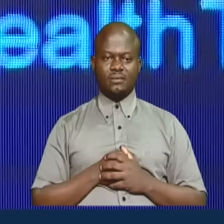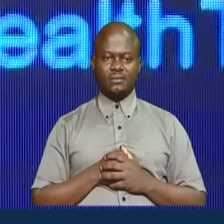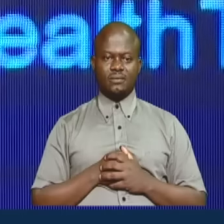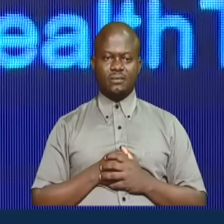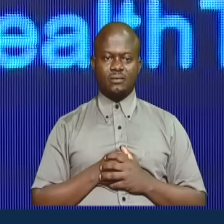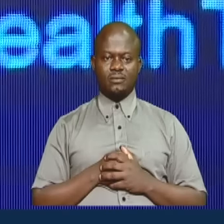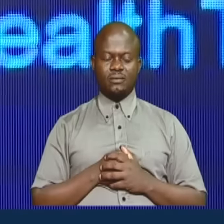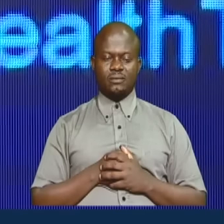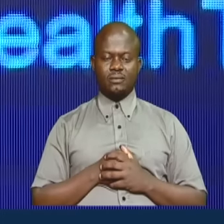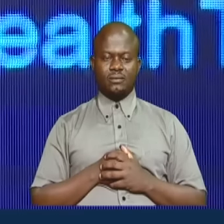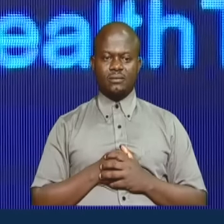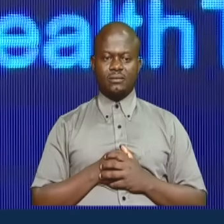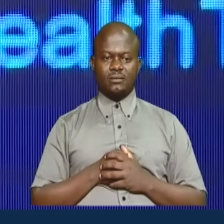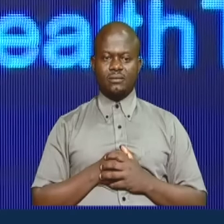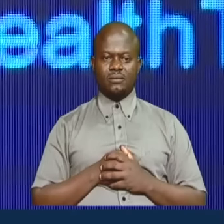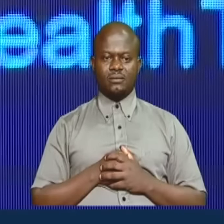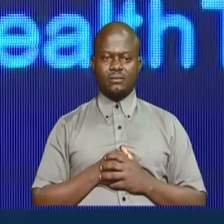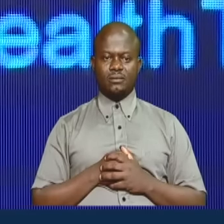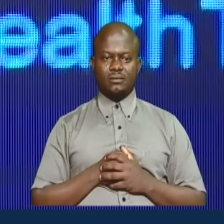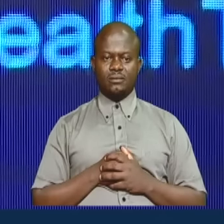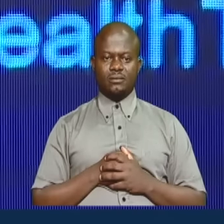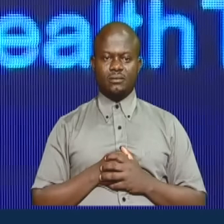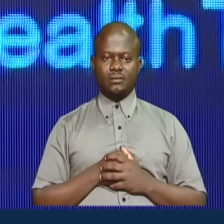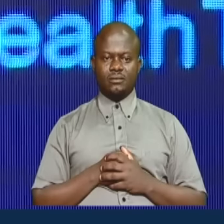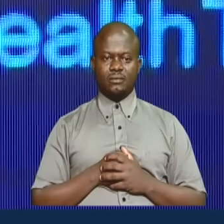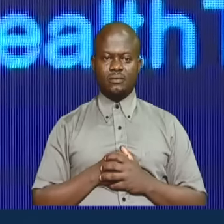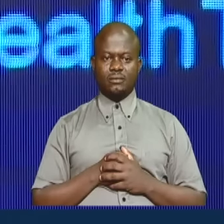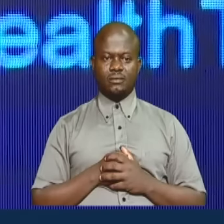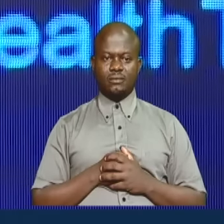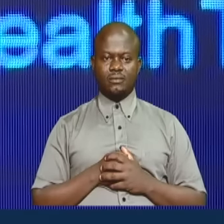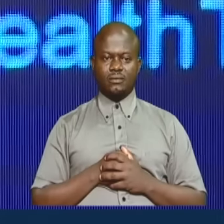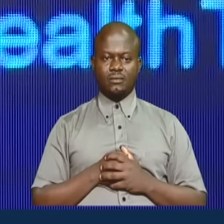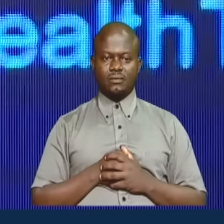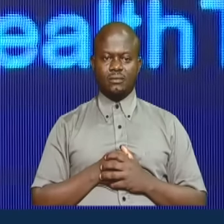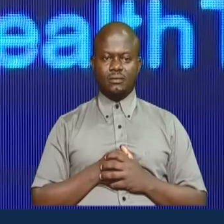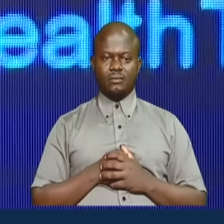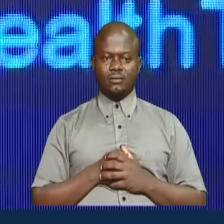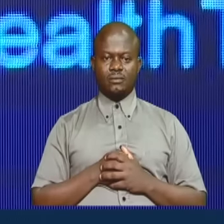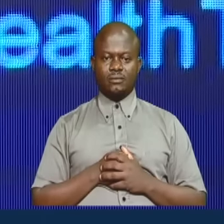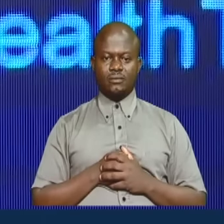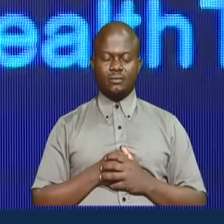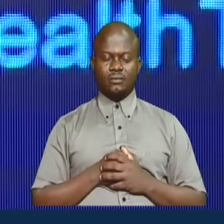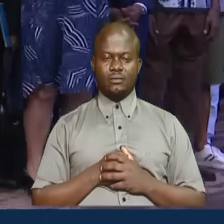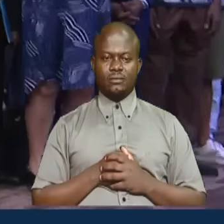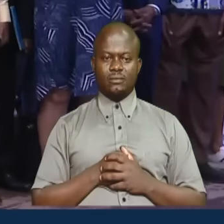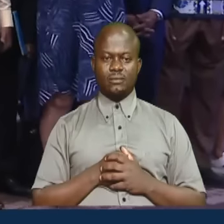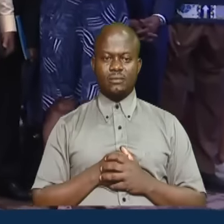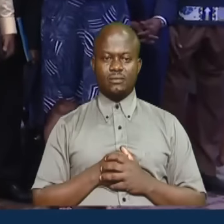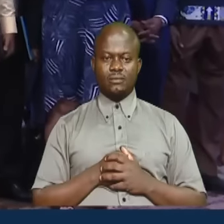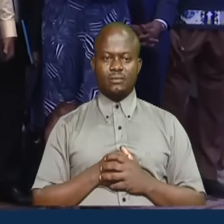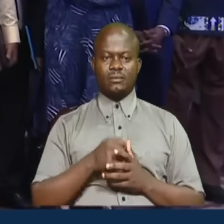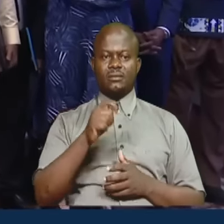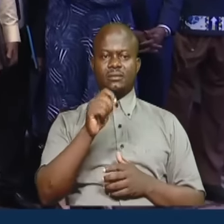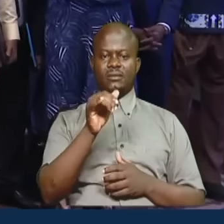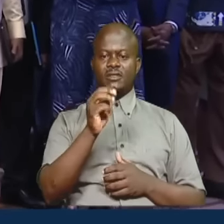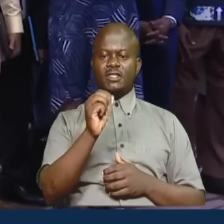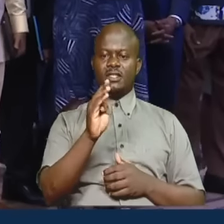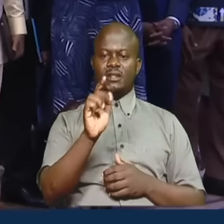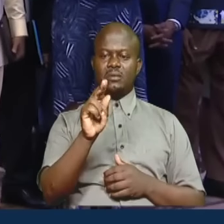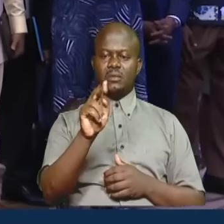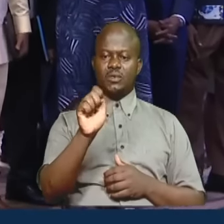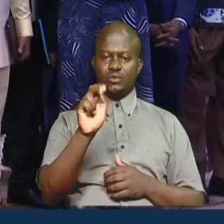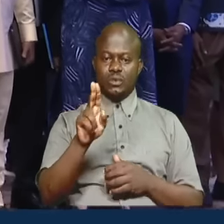Timbuktu a reality, and many other things will follow. Timbuktu Health Tech Hub